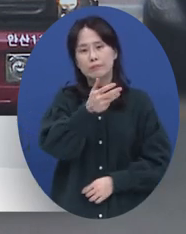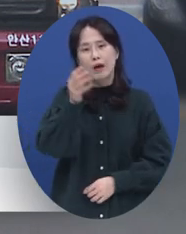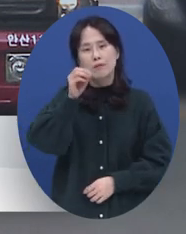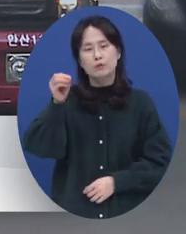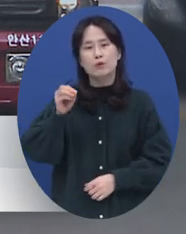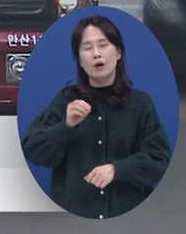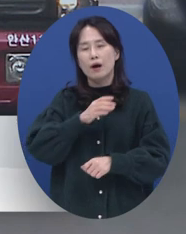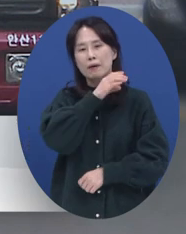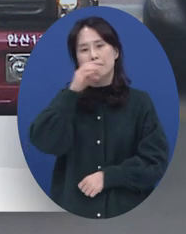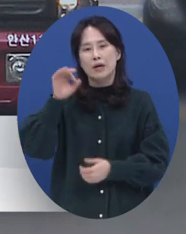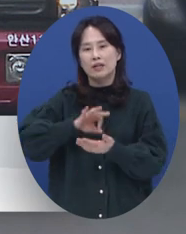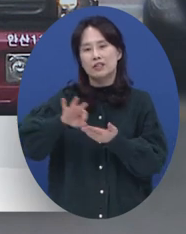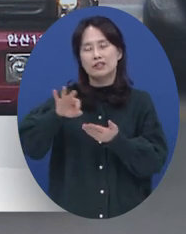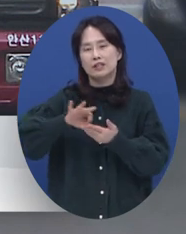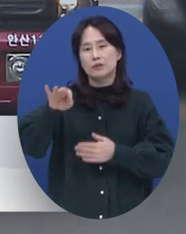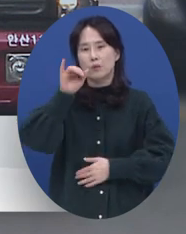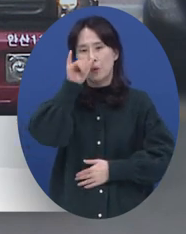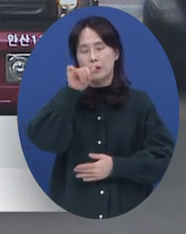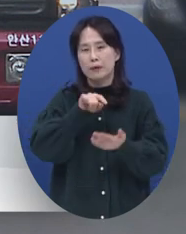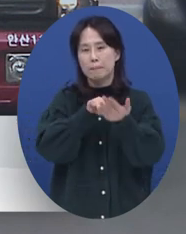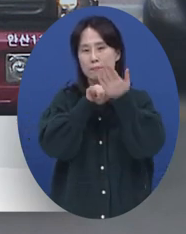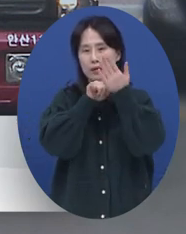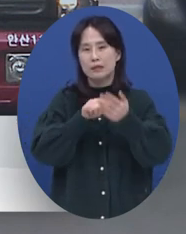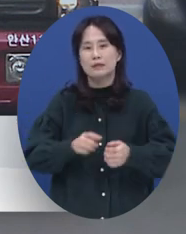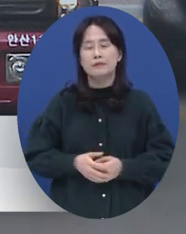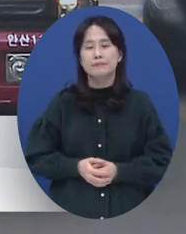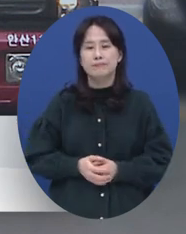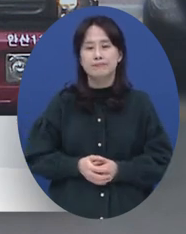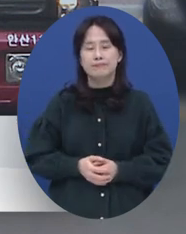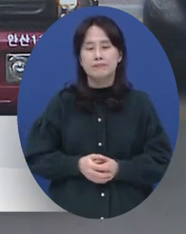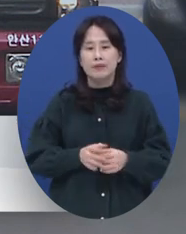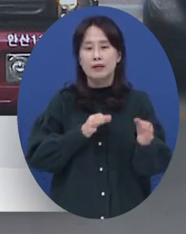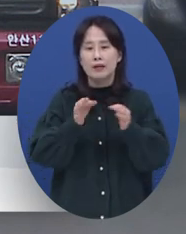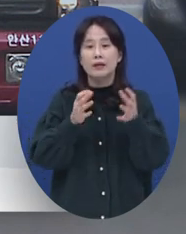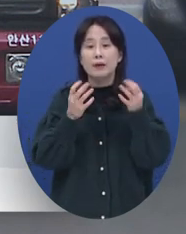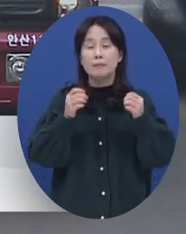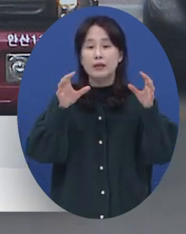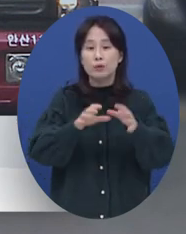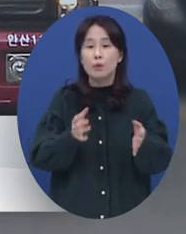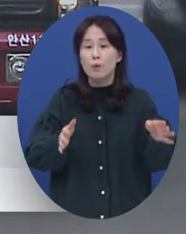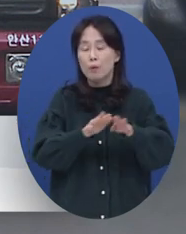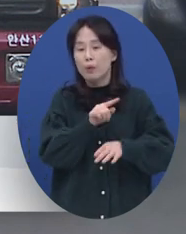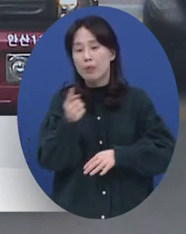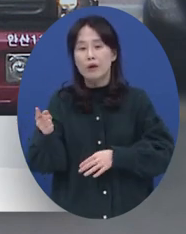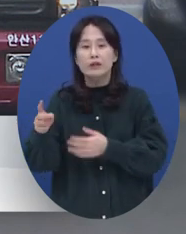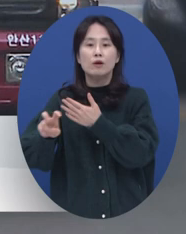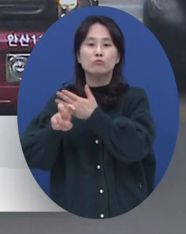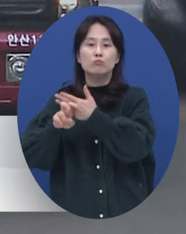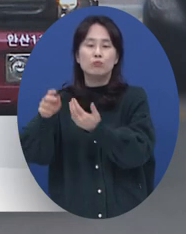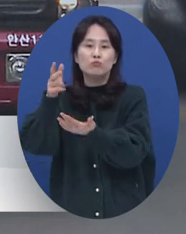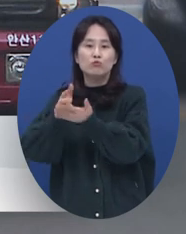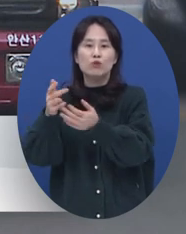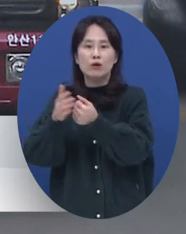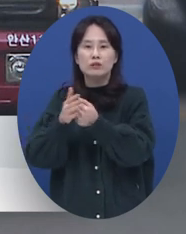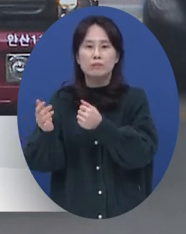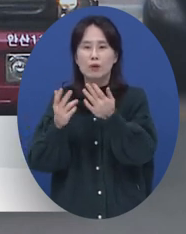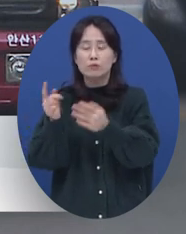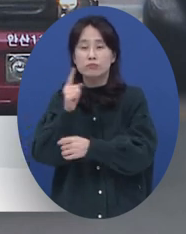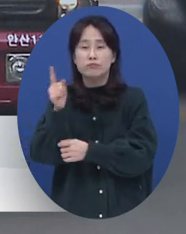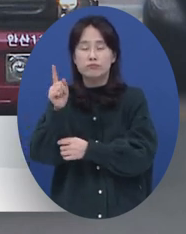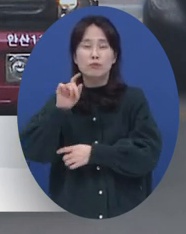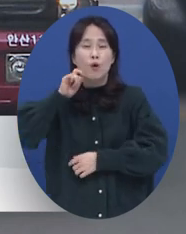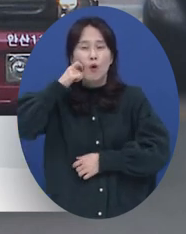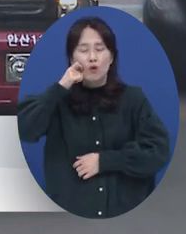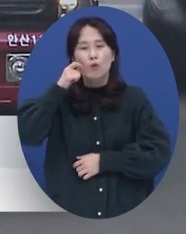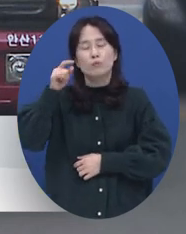중약 38%만 제대로 지정된 것으로 드러났습니다. 다중이용 시설 인근 불법 주정차로 인해